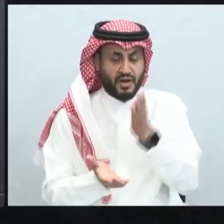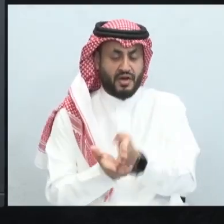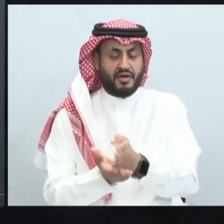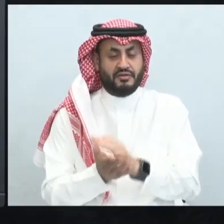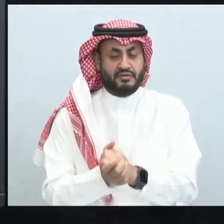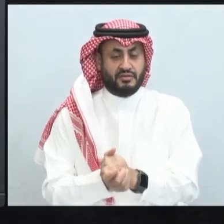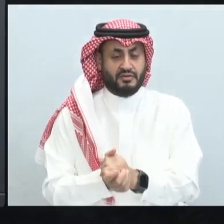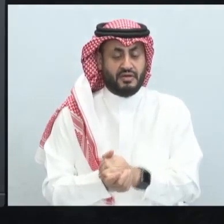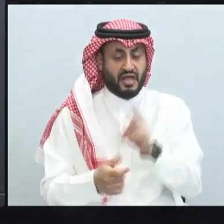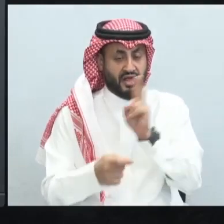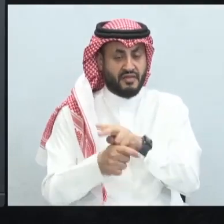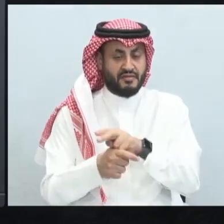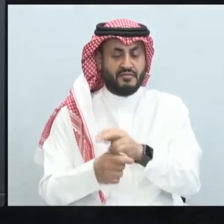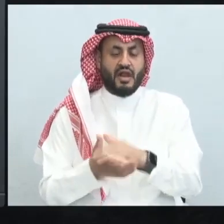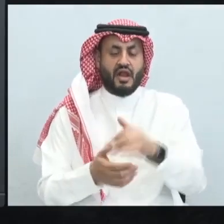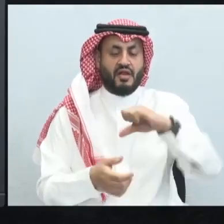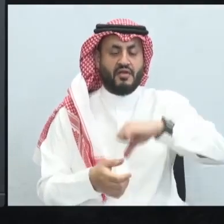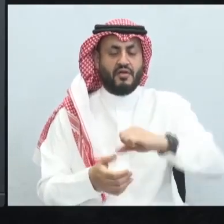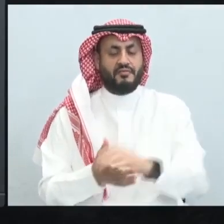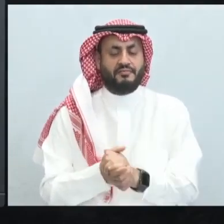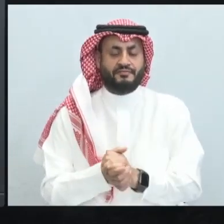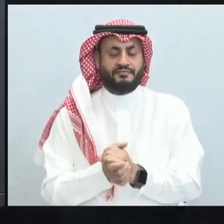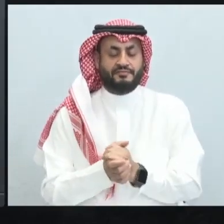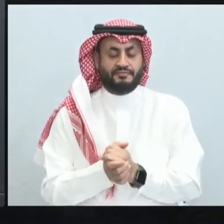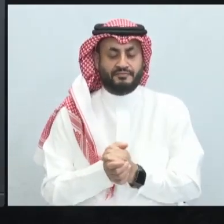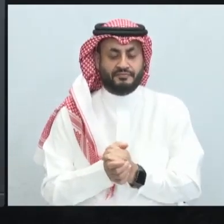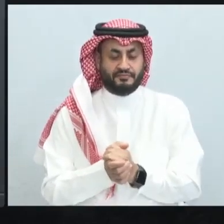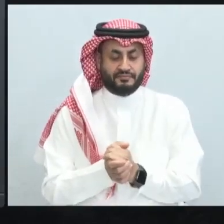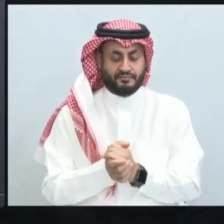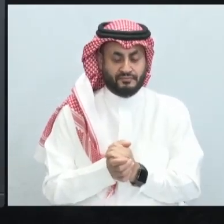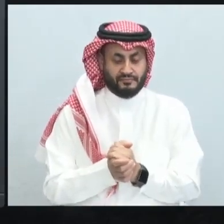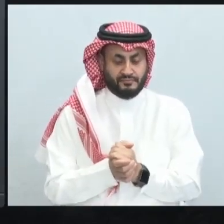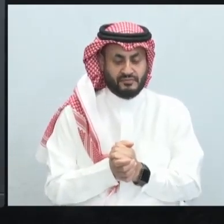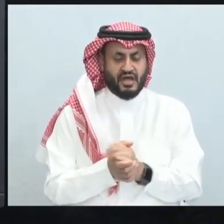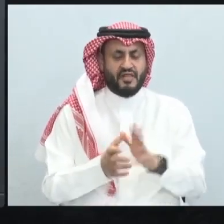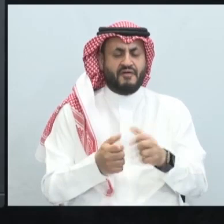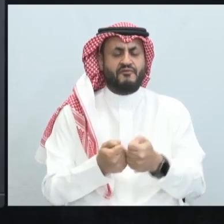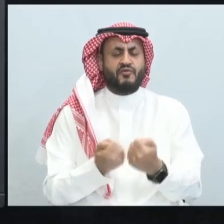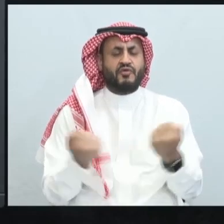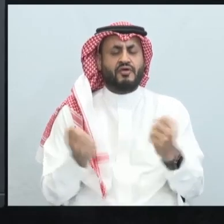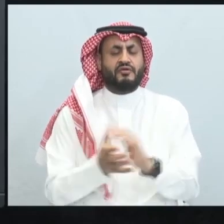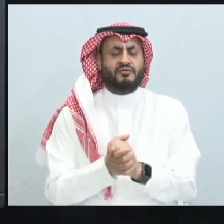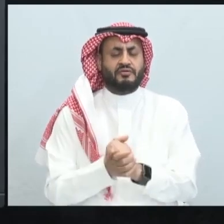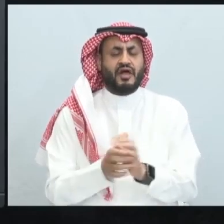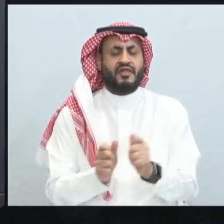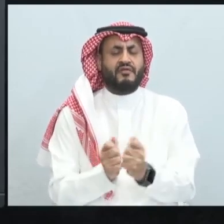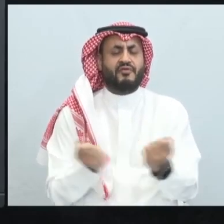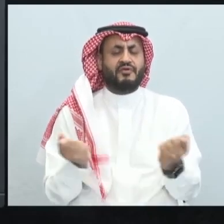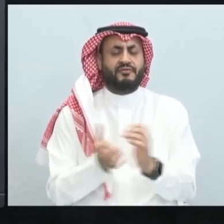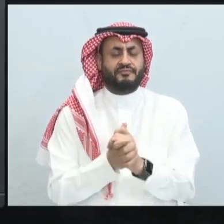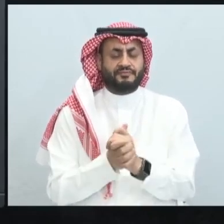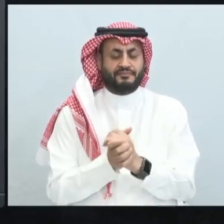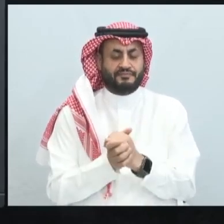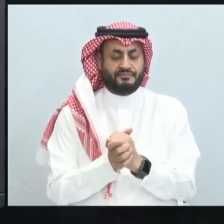عدم قول الحق وكان فيه الكذب على العكس من ذلك فسيكون هناك التنافر وكذلك